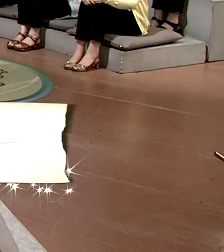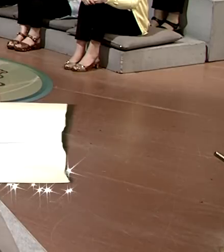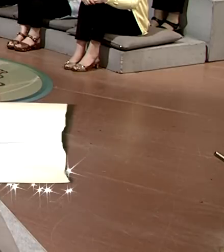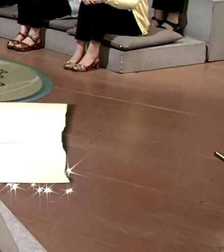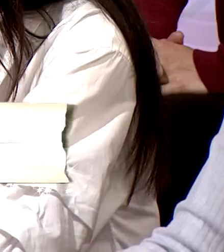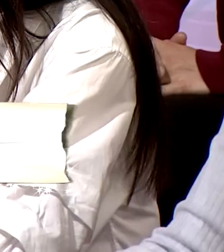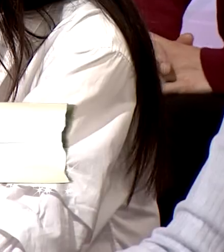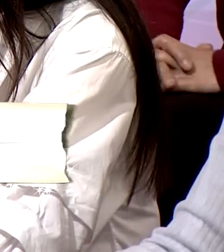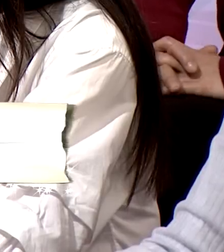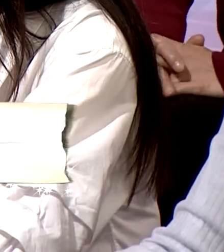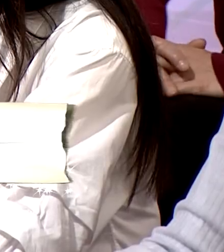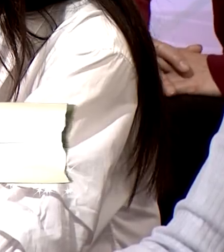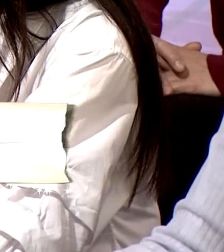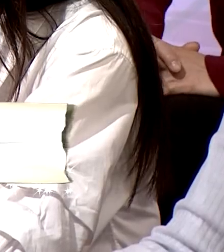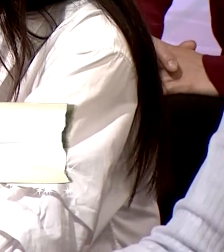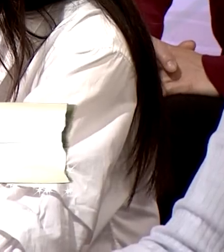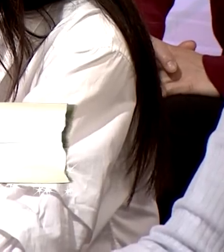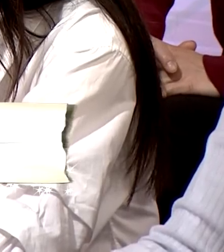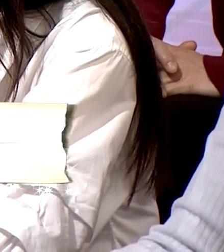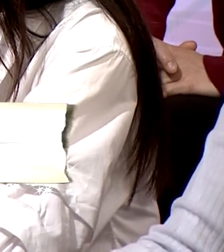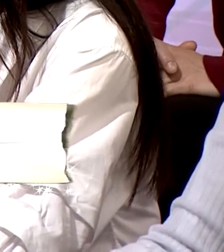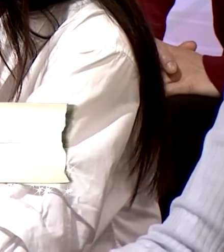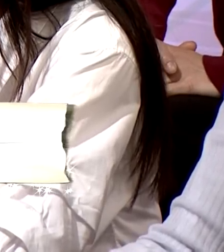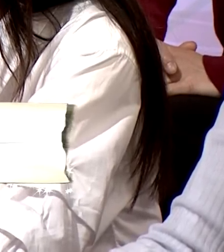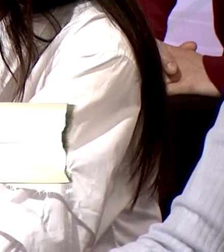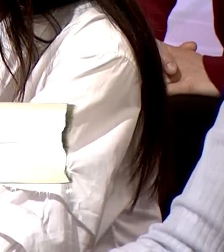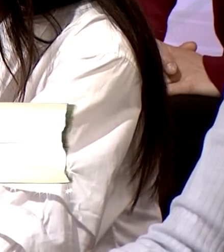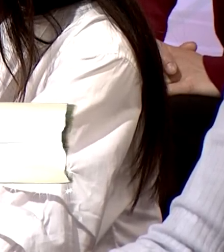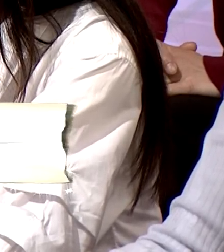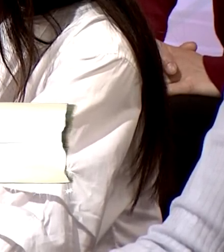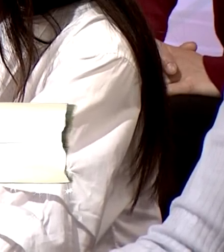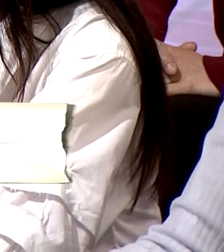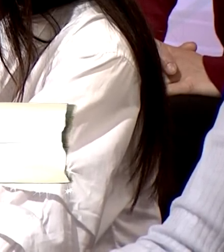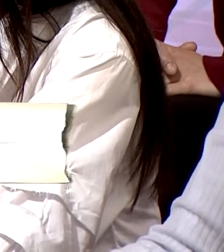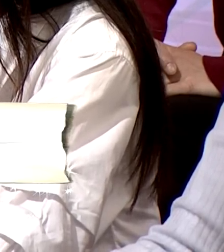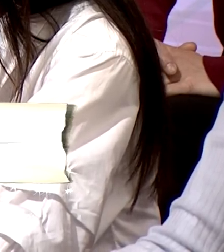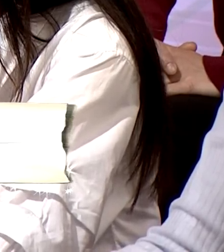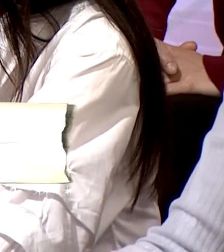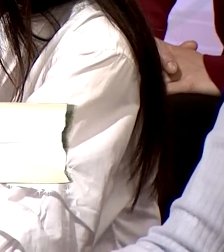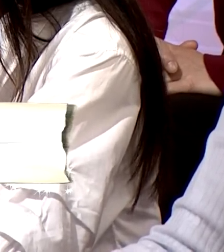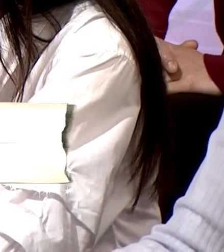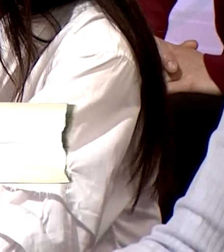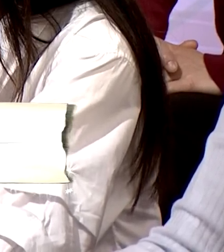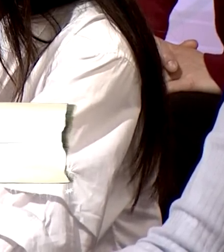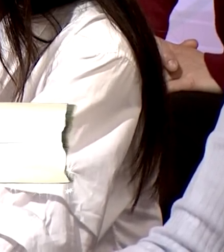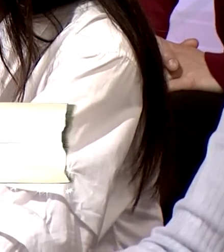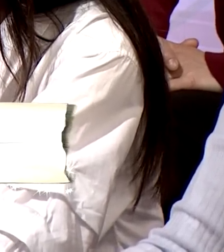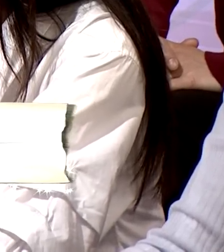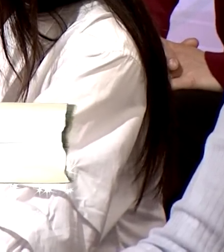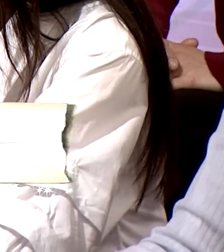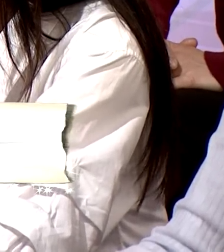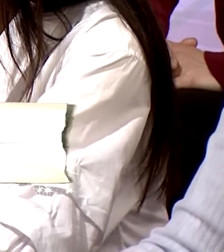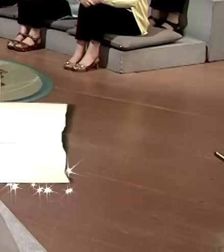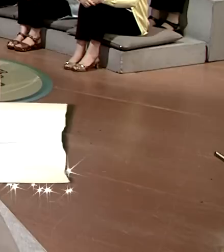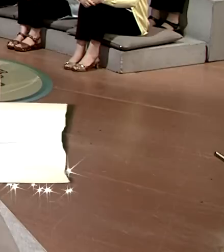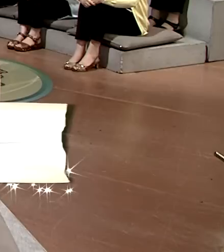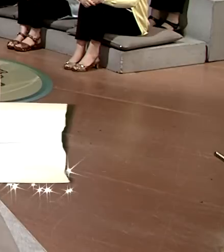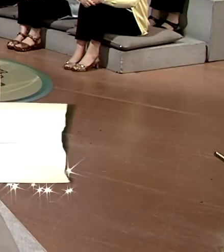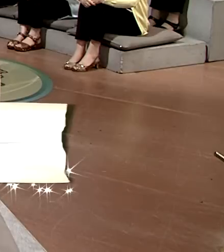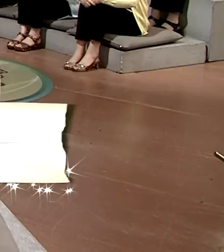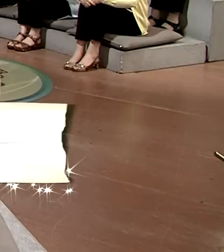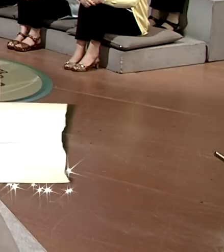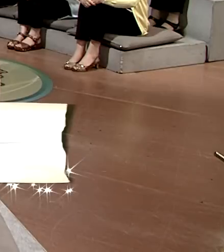불교를 만나기 전에 모습과는 도저히 비교할 수 없는 엄청난 발전입니다 기도를